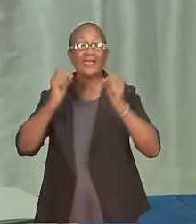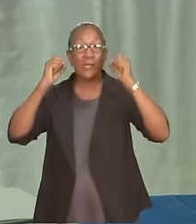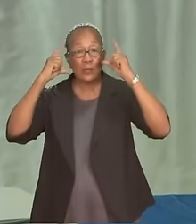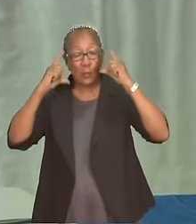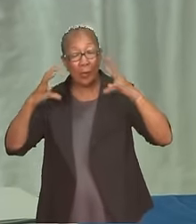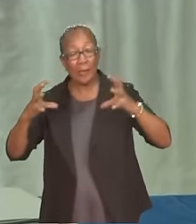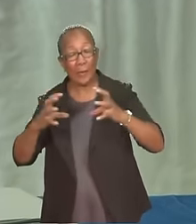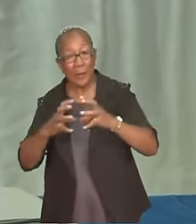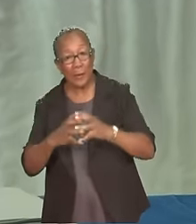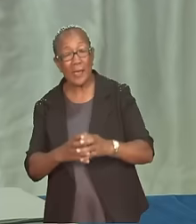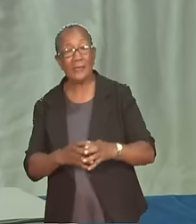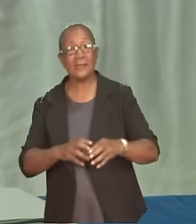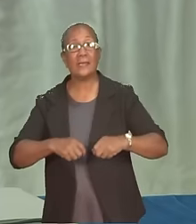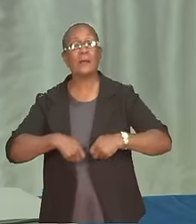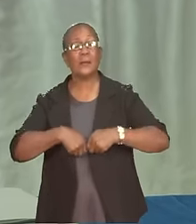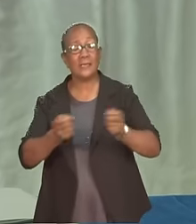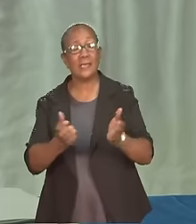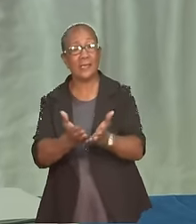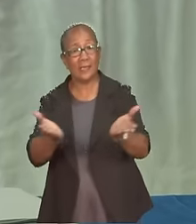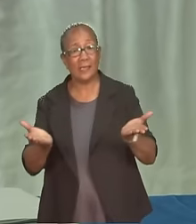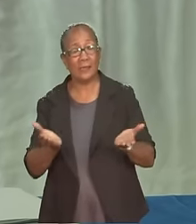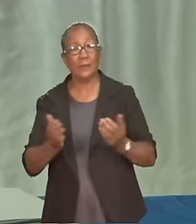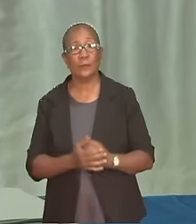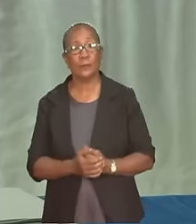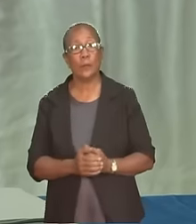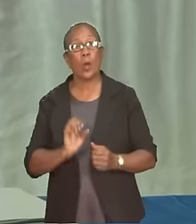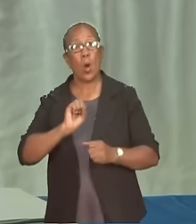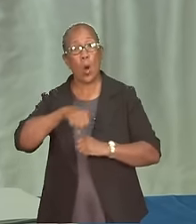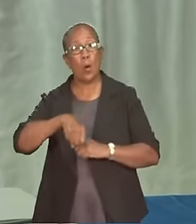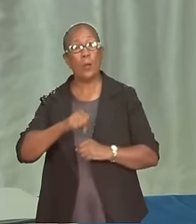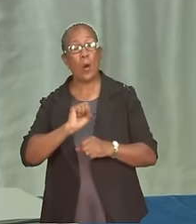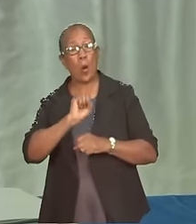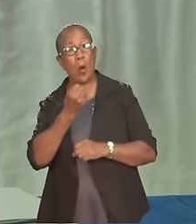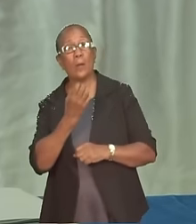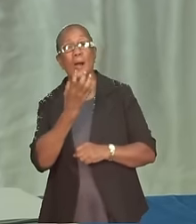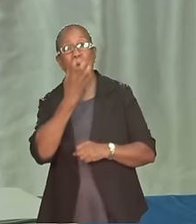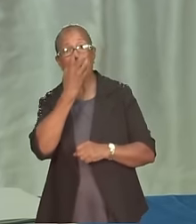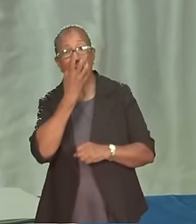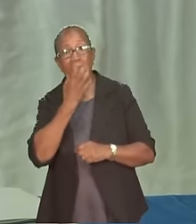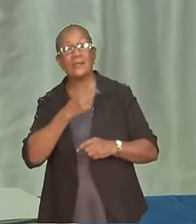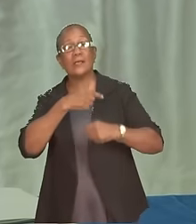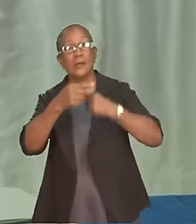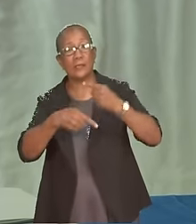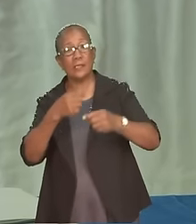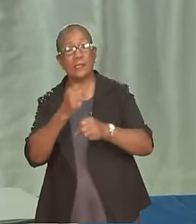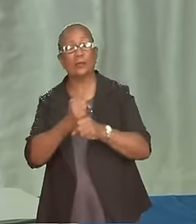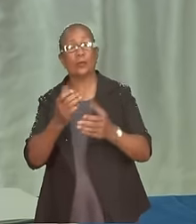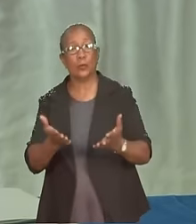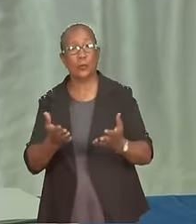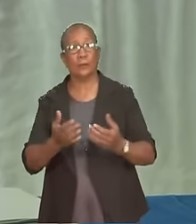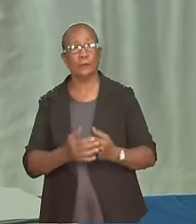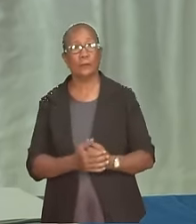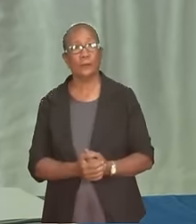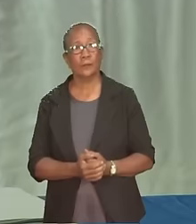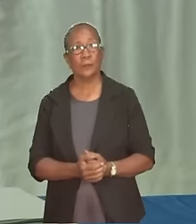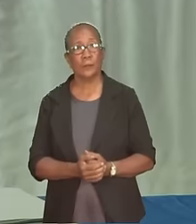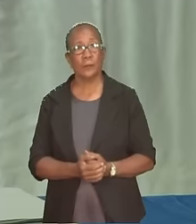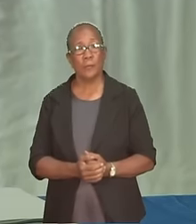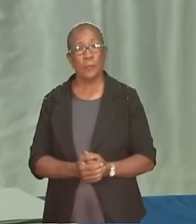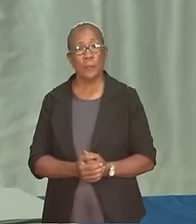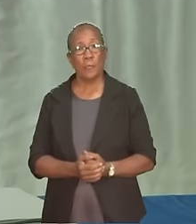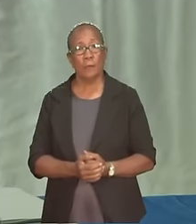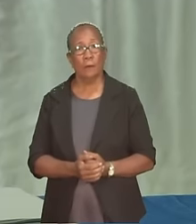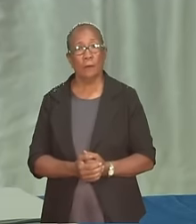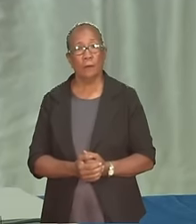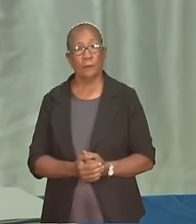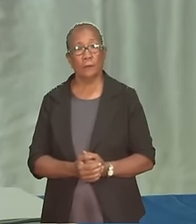waarbij ik als adviespresident dit is het beste. Om een gastindustrie en strategie voor het land te ontwikkelen. Ook gecoördineerd